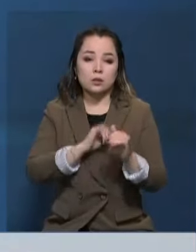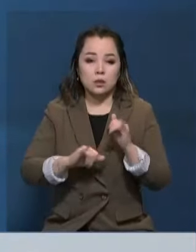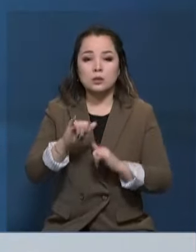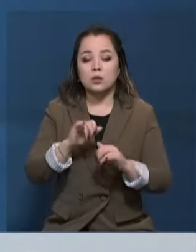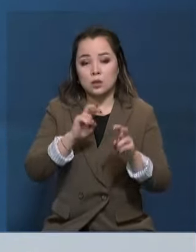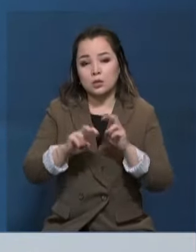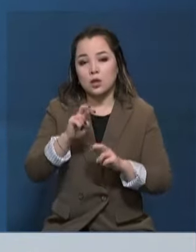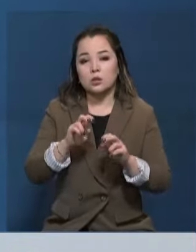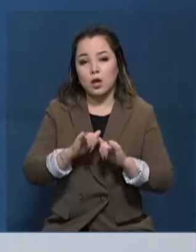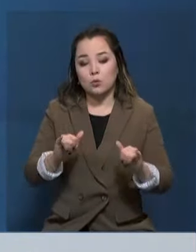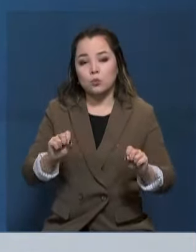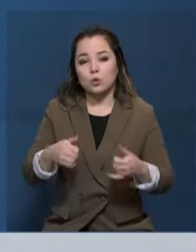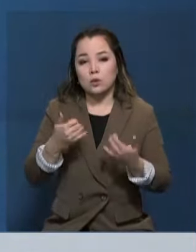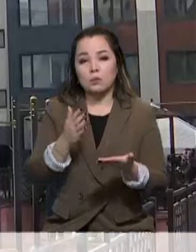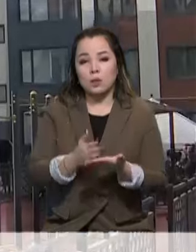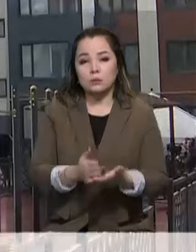дамытуға мүмкіндік алады.